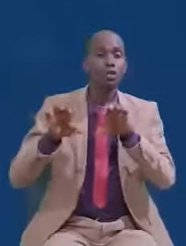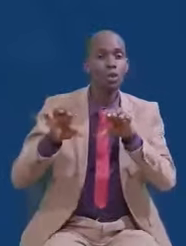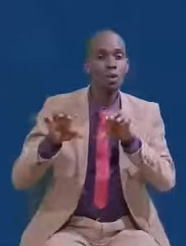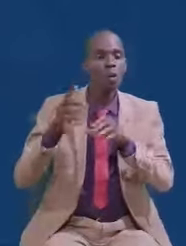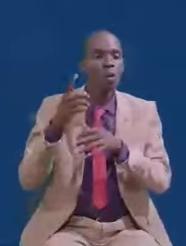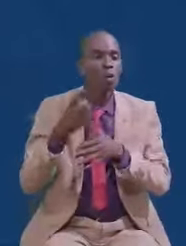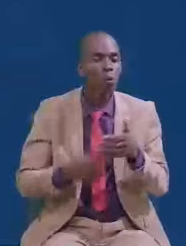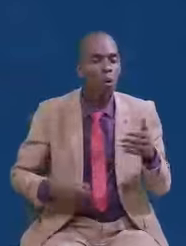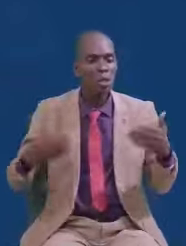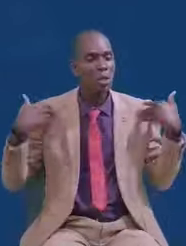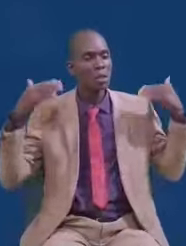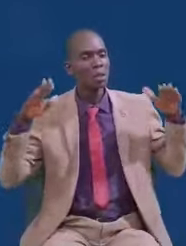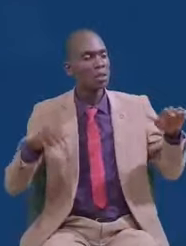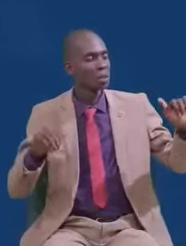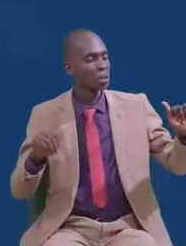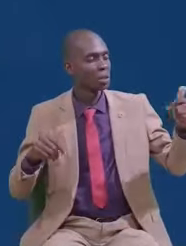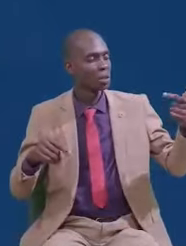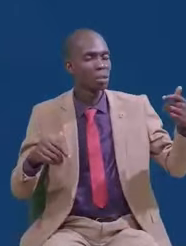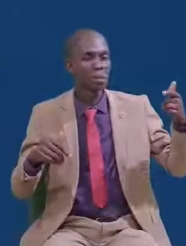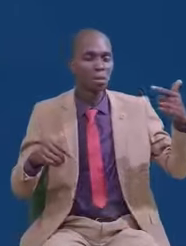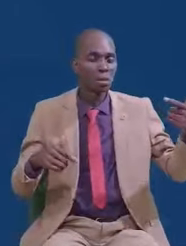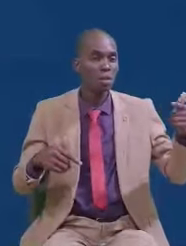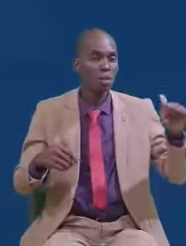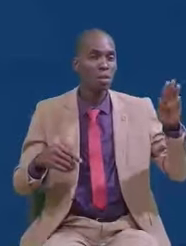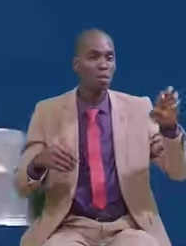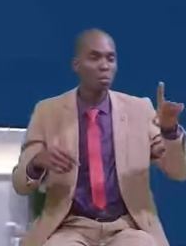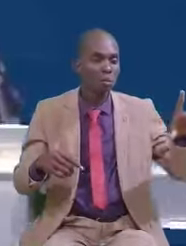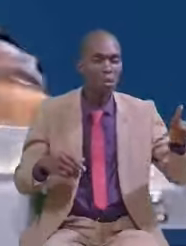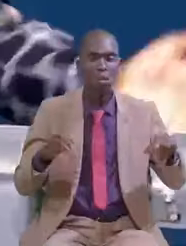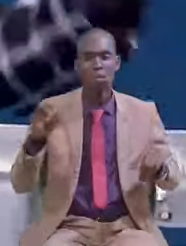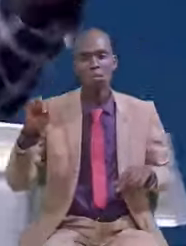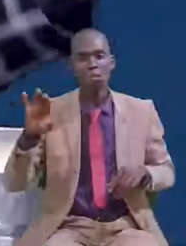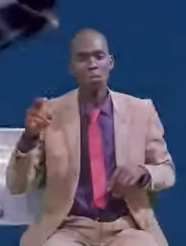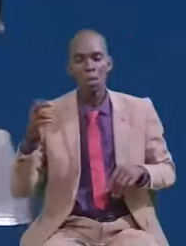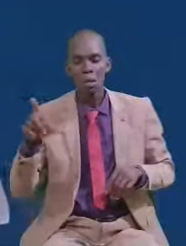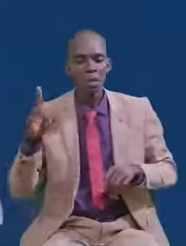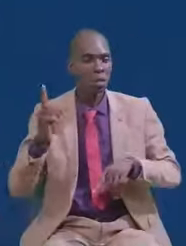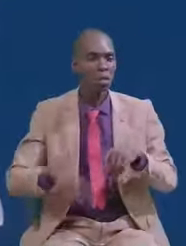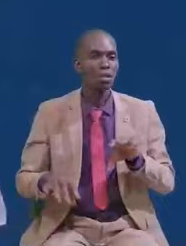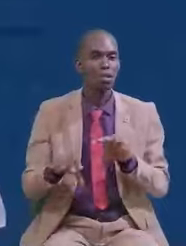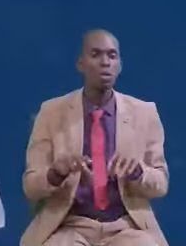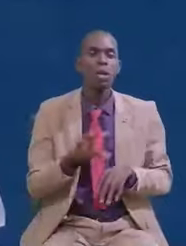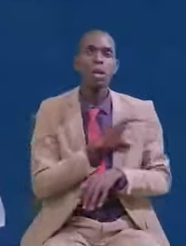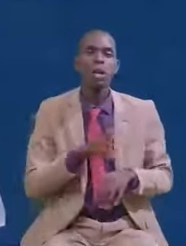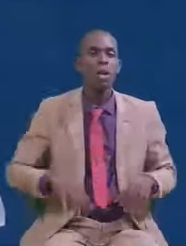ce que l'ange Gabriel ou Michel ne peut pas faire, Christ a fait.